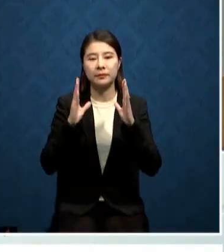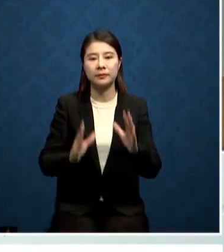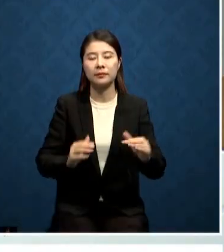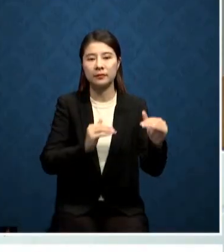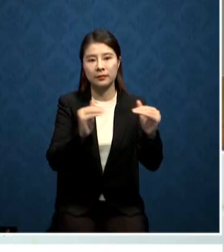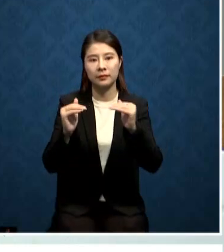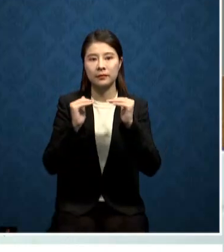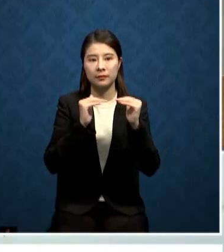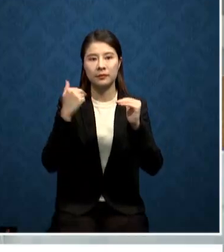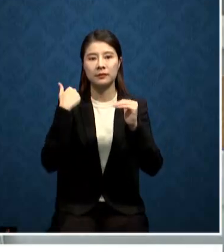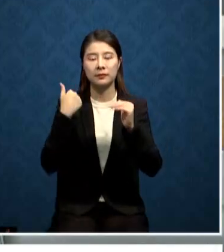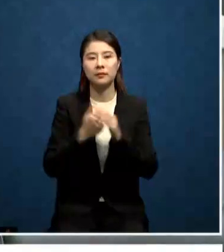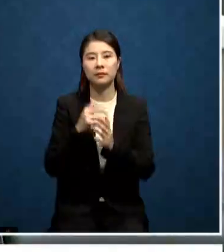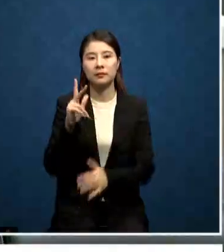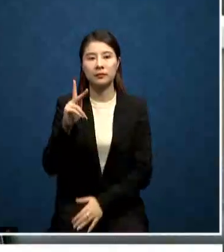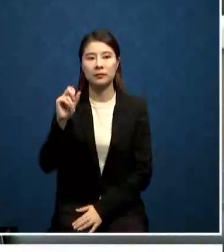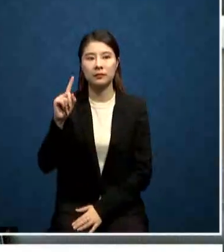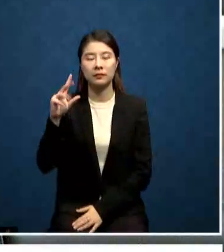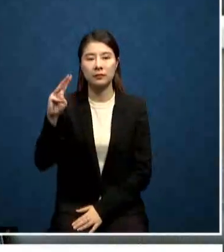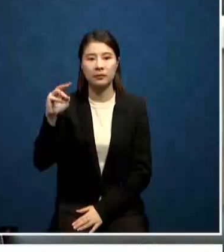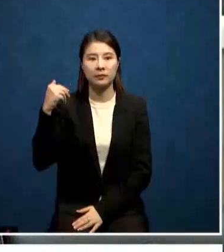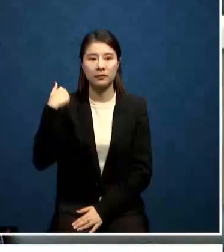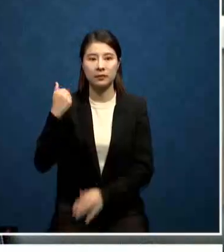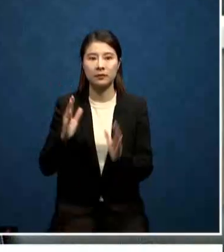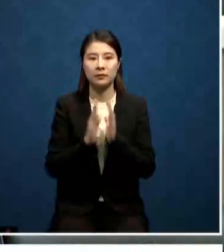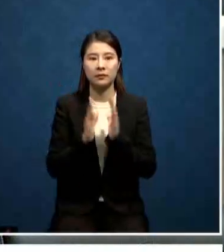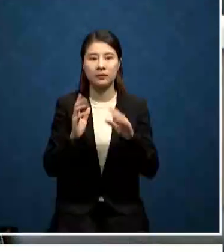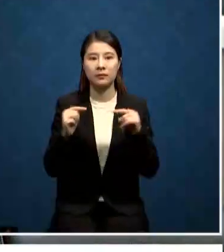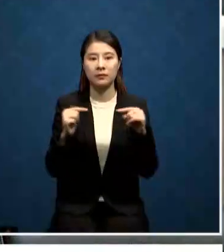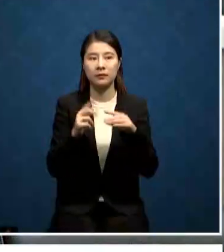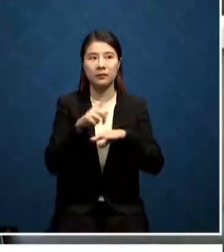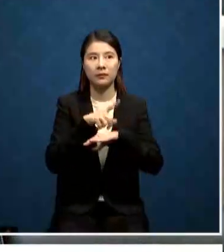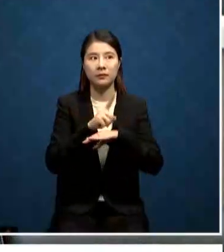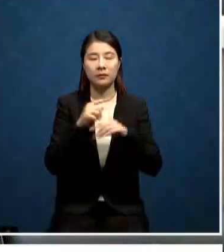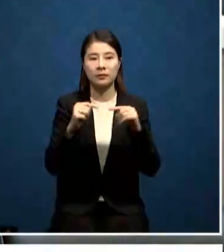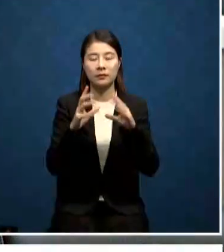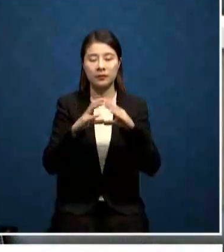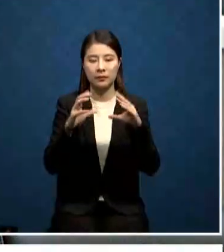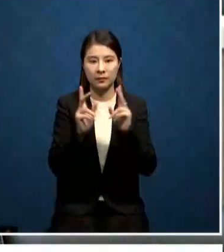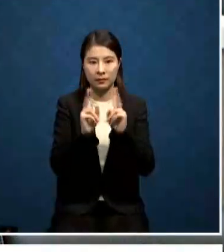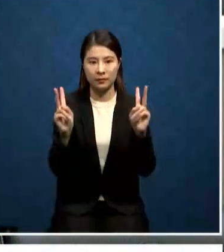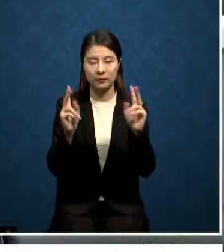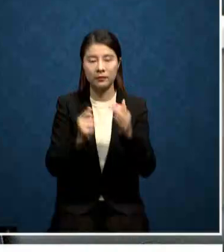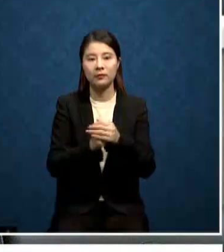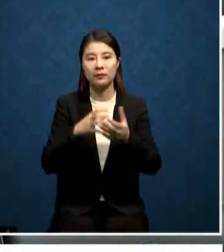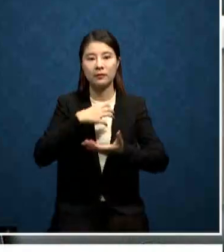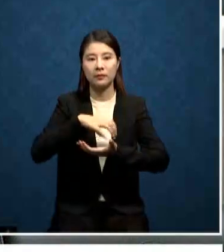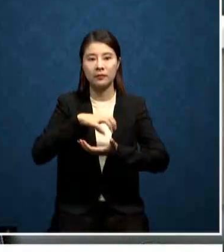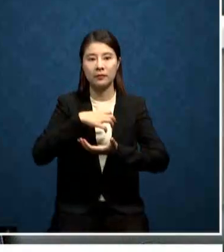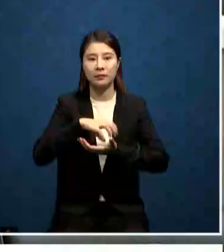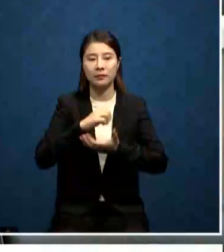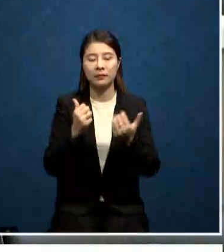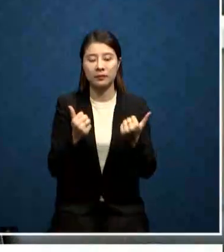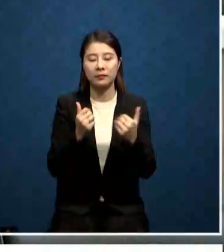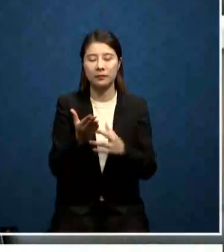ของกสม.ในวันนี้นะครับก็ขอบคุณท่านประธานและคณะกรรมการที่มารายงานนะครับผมจะ